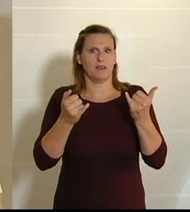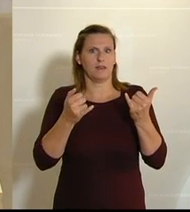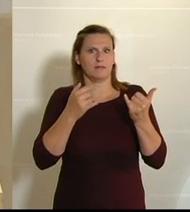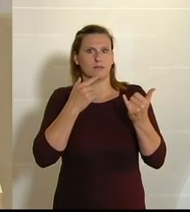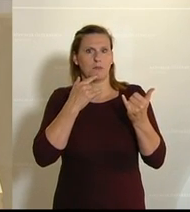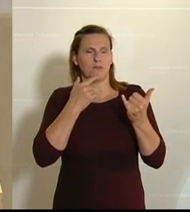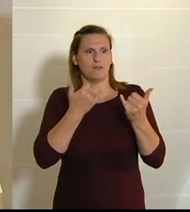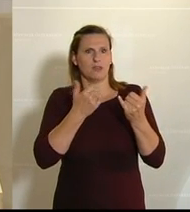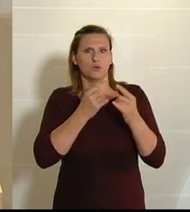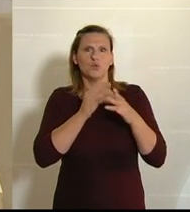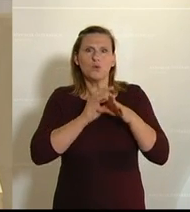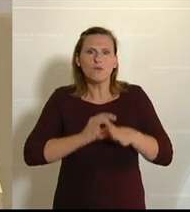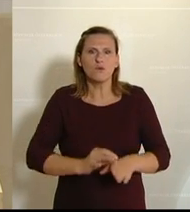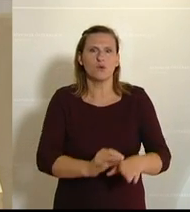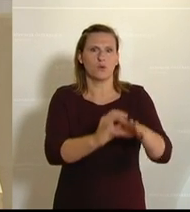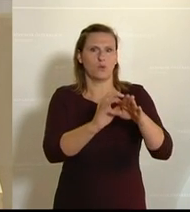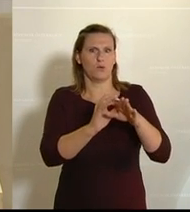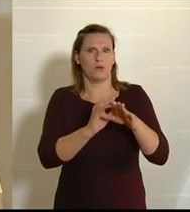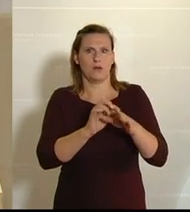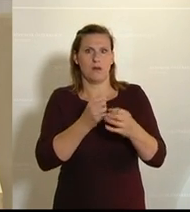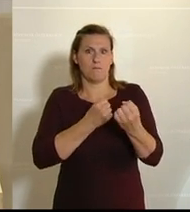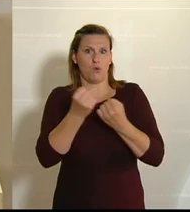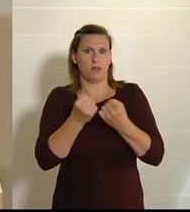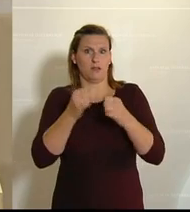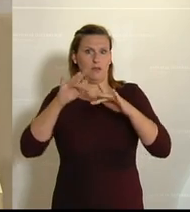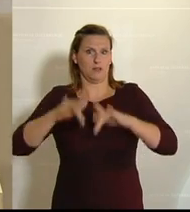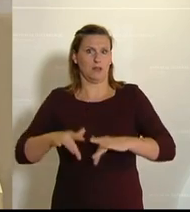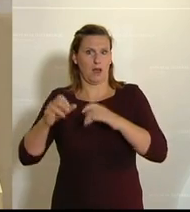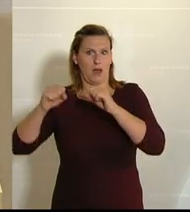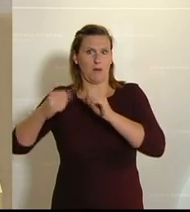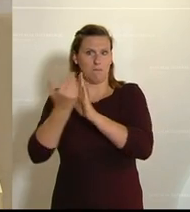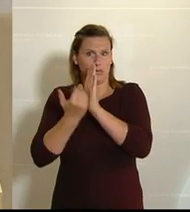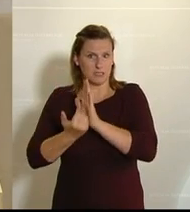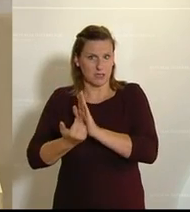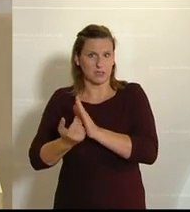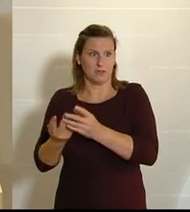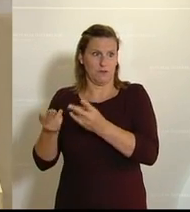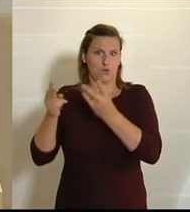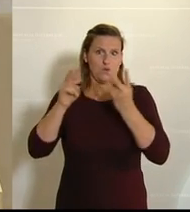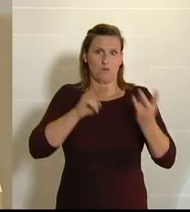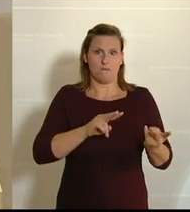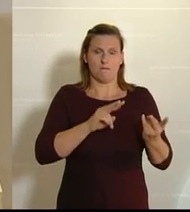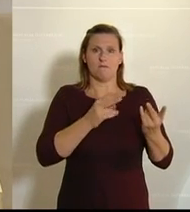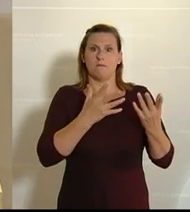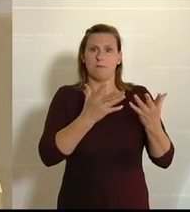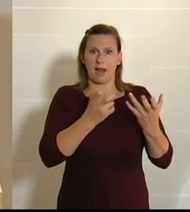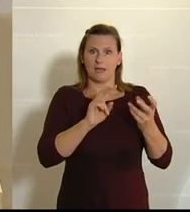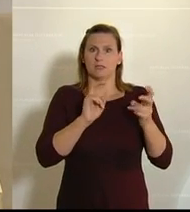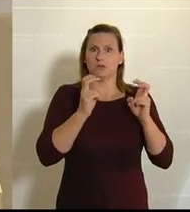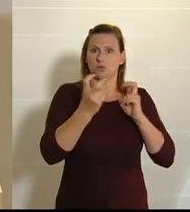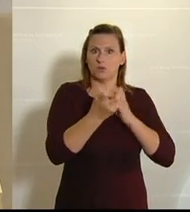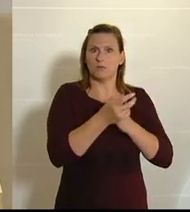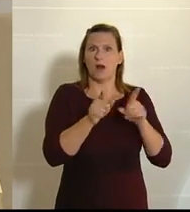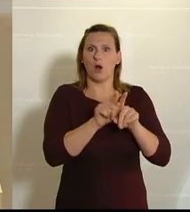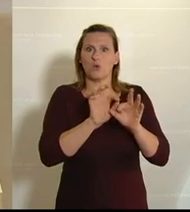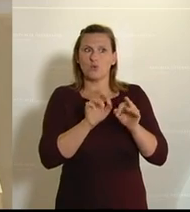im Vollzug, was unsere Politik, die wir hier beschließen, die Gesetze, die wir hier beschließen, betrifft, dass man sich auch